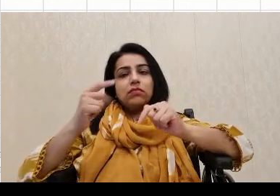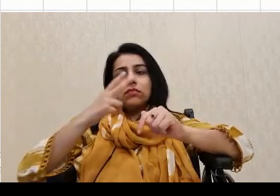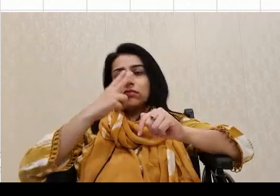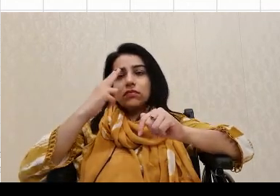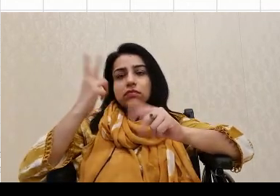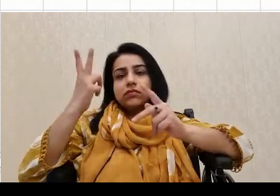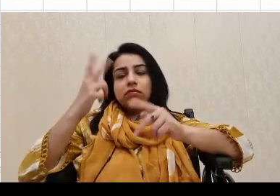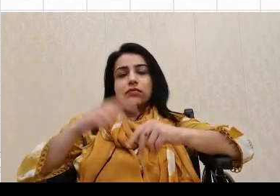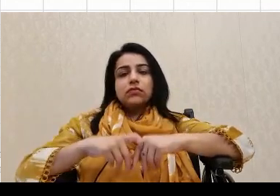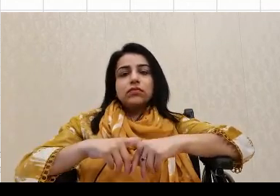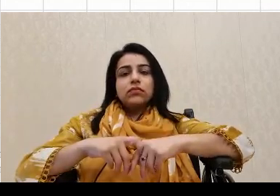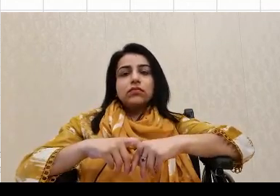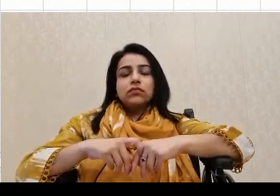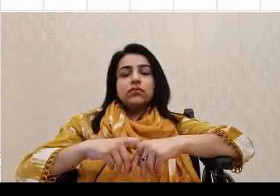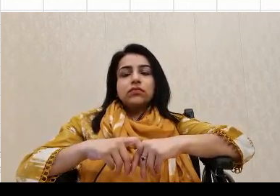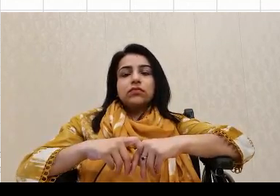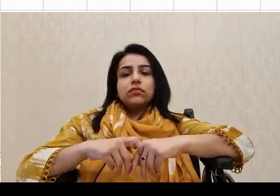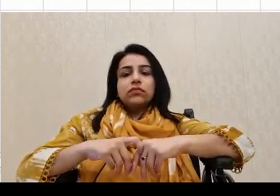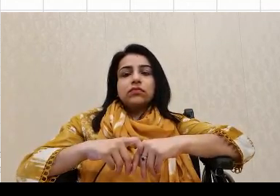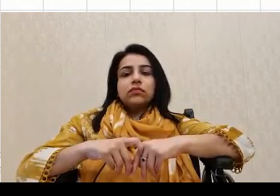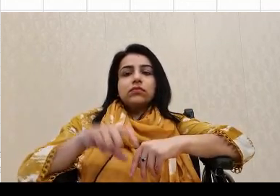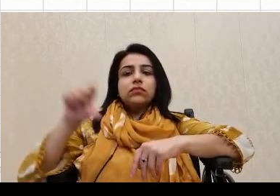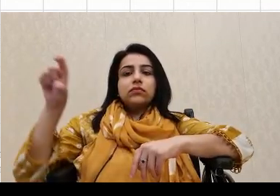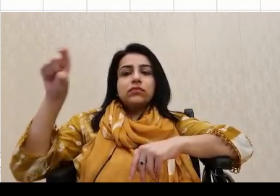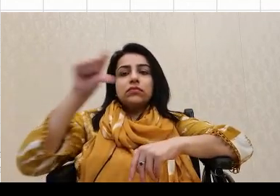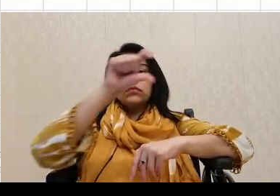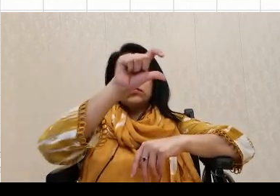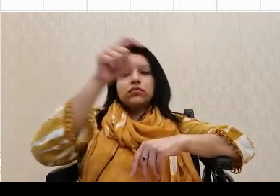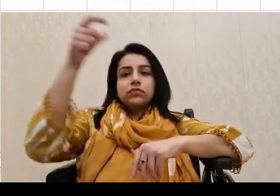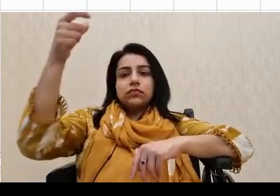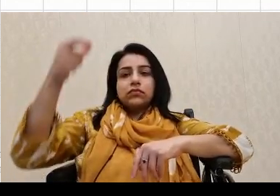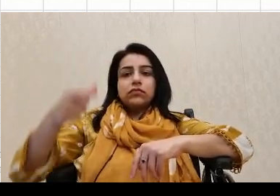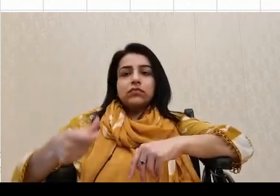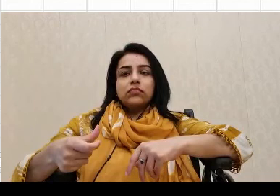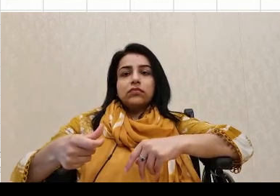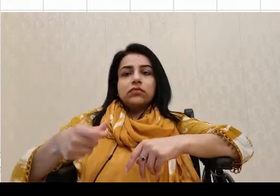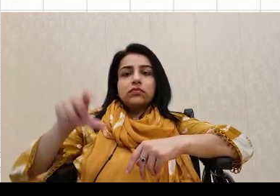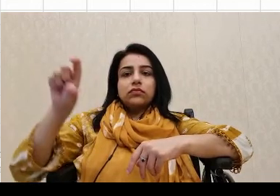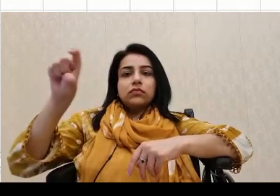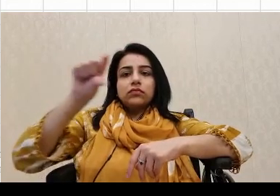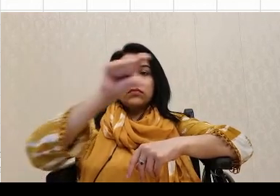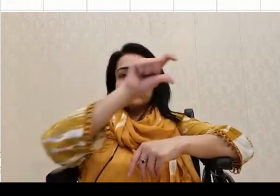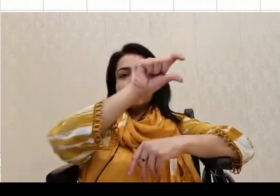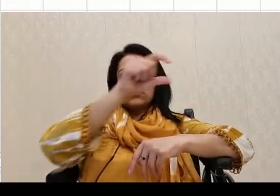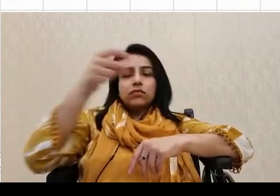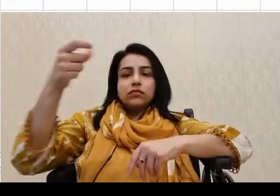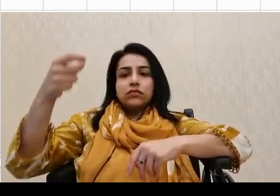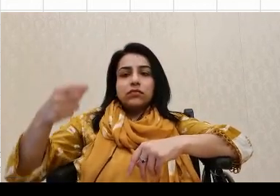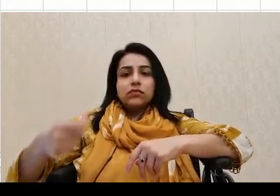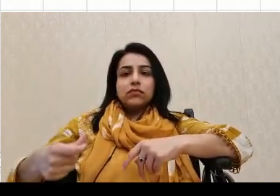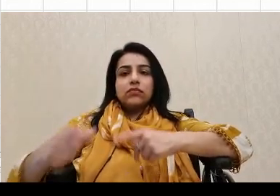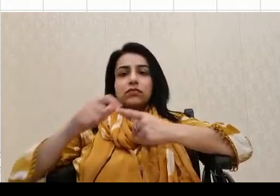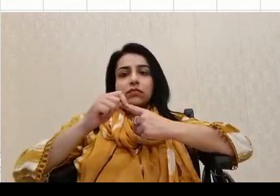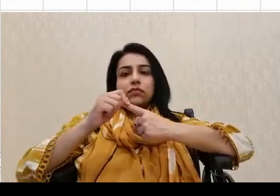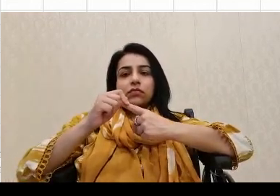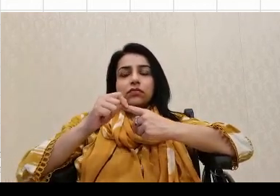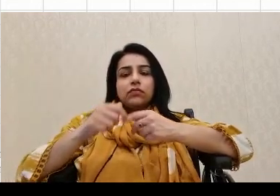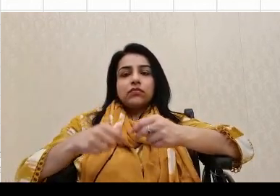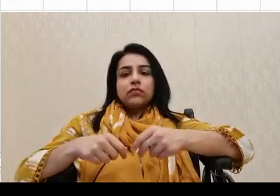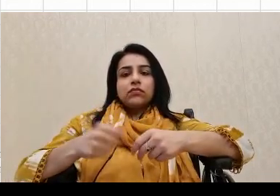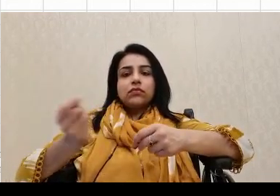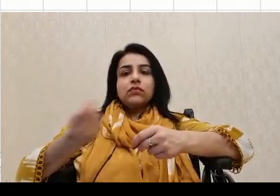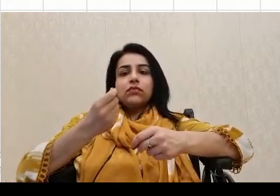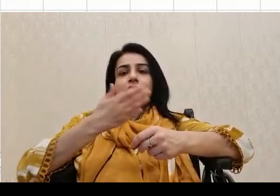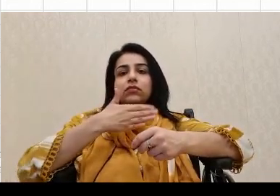बिल्कुल बेटा सेम इसी तरह से ये भी आपका जो कॉलम्स हैं और रोज़ हैं, हमने